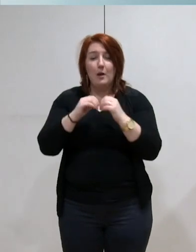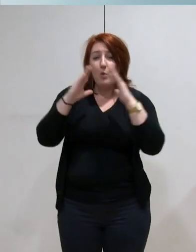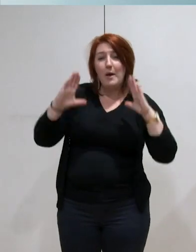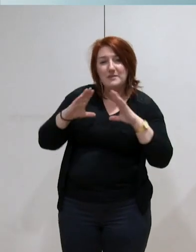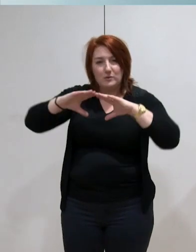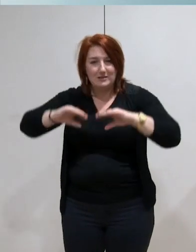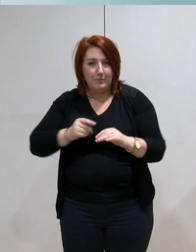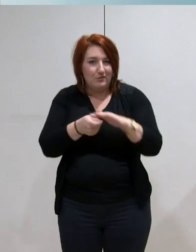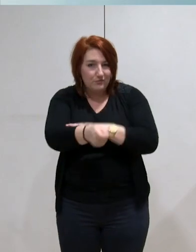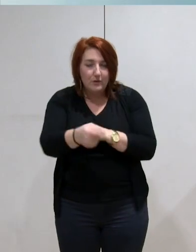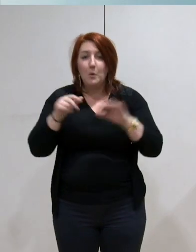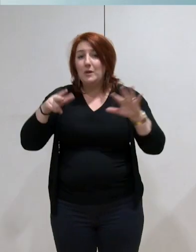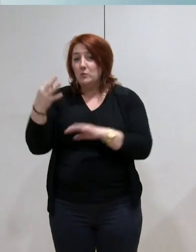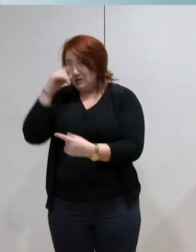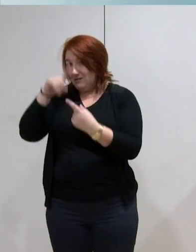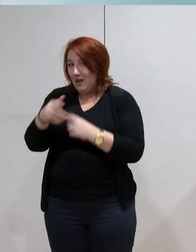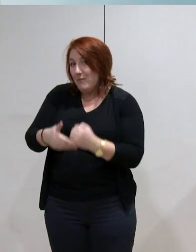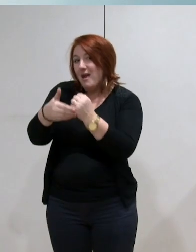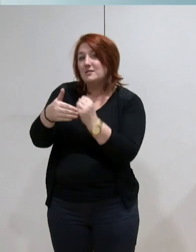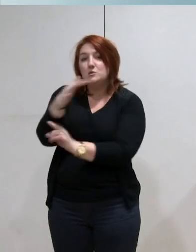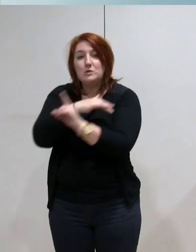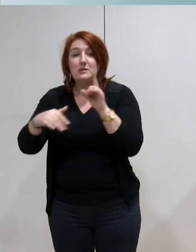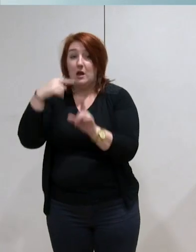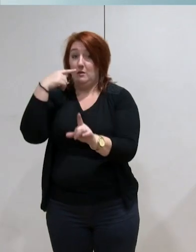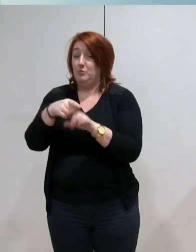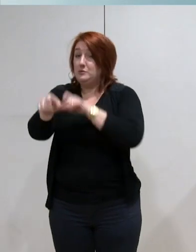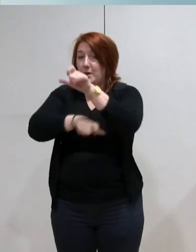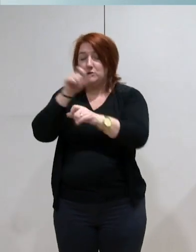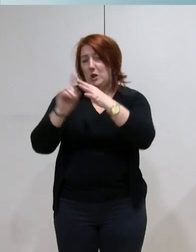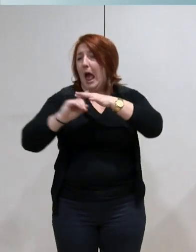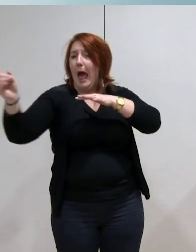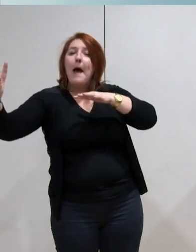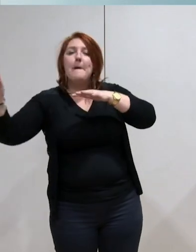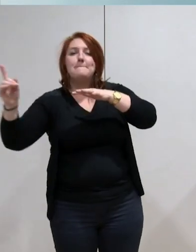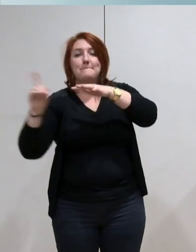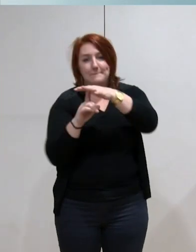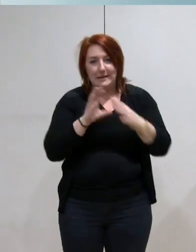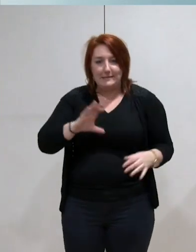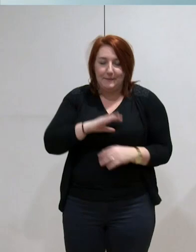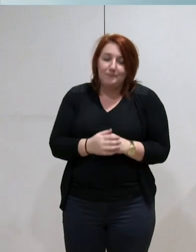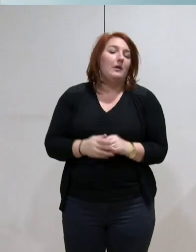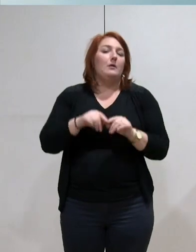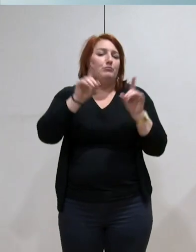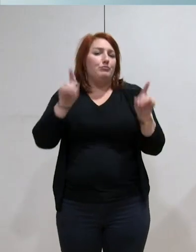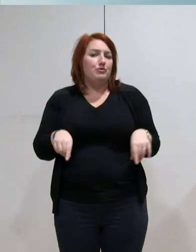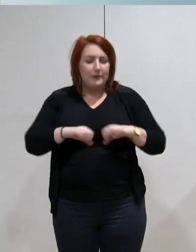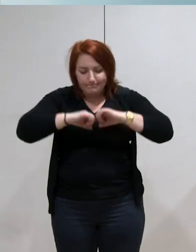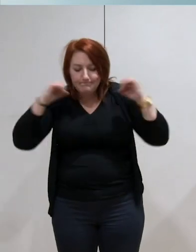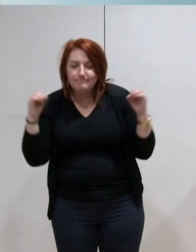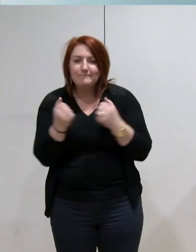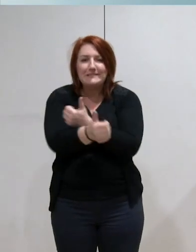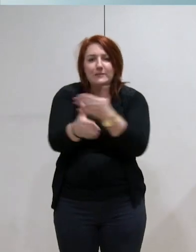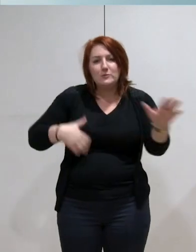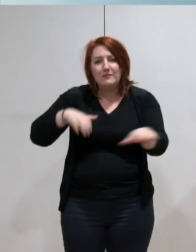et 8 % sur les aides sociales et la grande exclusion soulignez aussi que dans ce budget on retrouve une section d'investissement pour